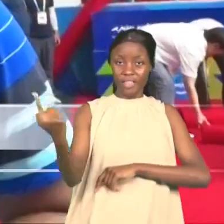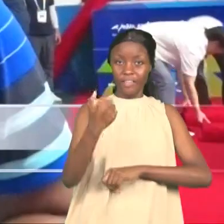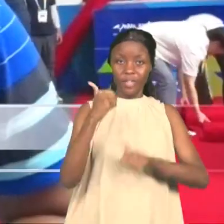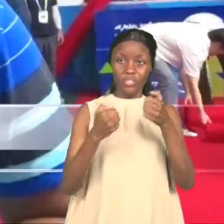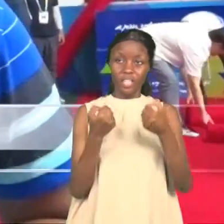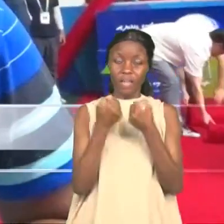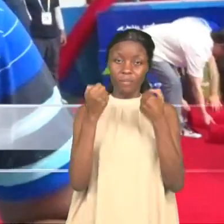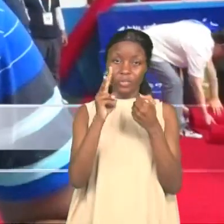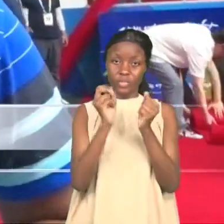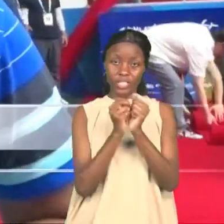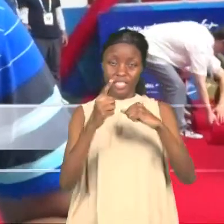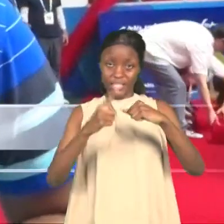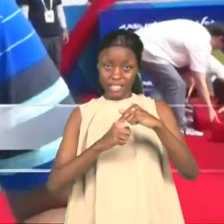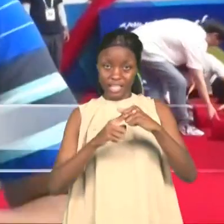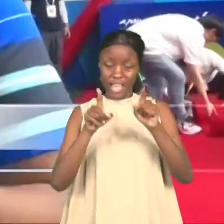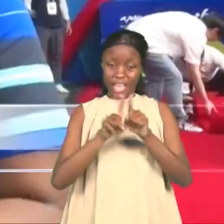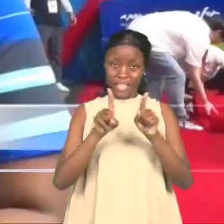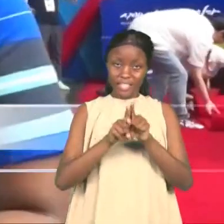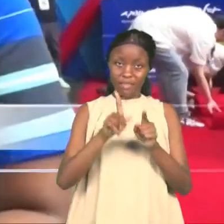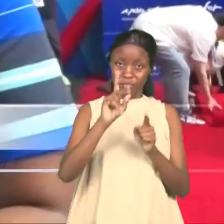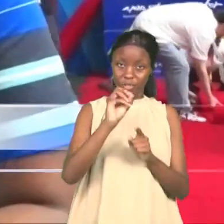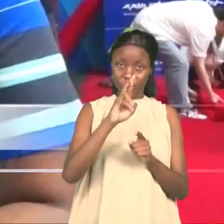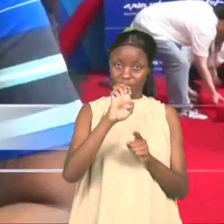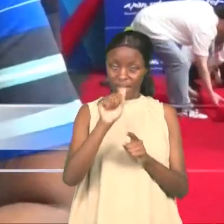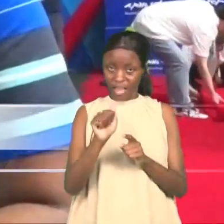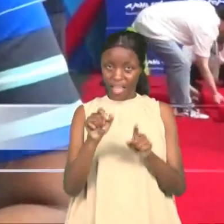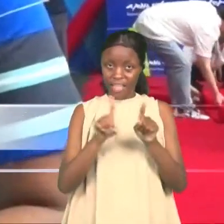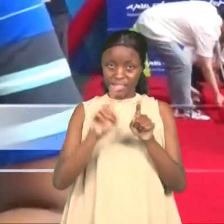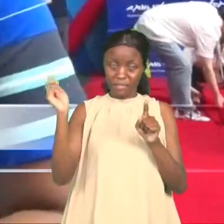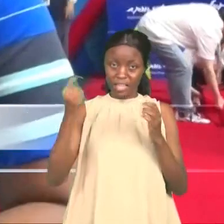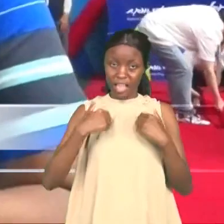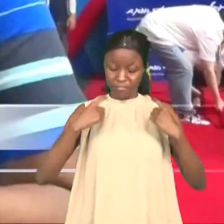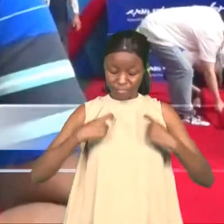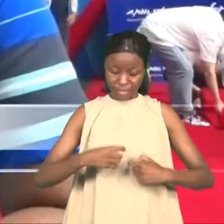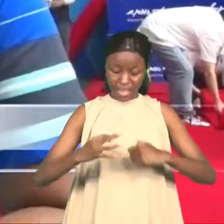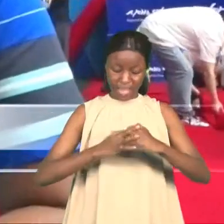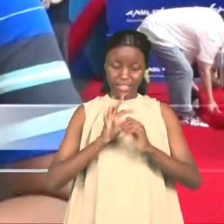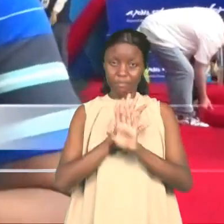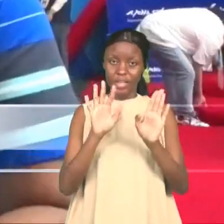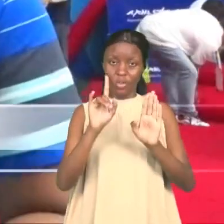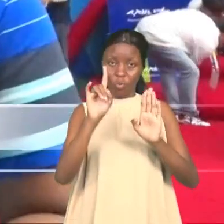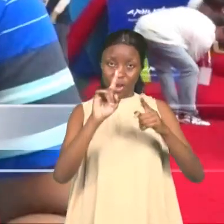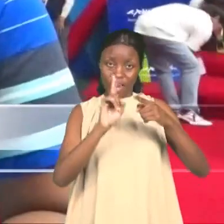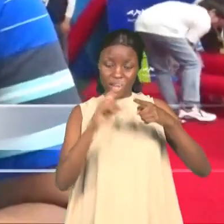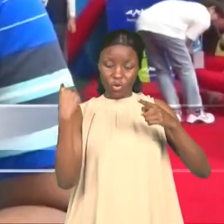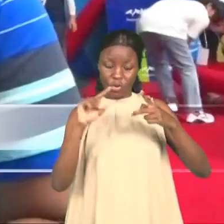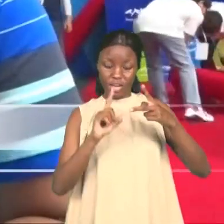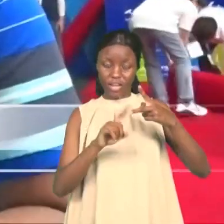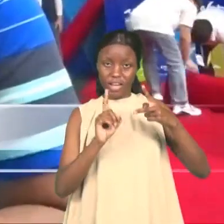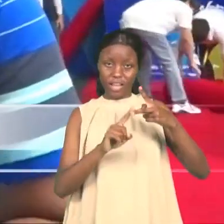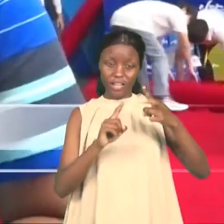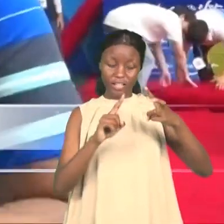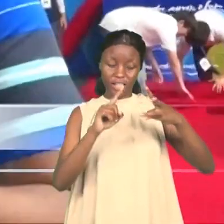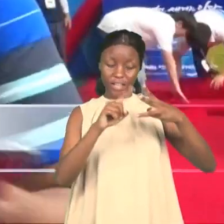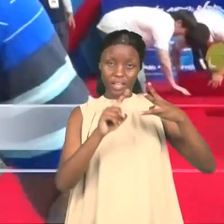mwaka 2016 katika nchi ya Korea Kusini, huku Kenya ikizoa medali 8 pekee, moja ya dhahabu, mbili za fedha na 5